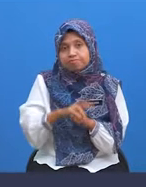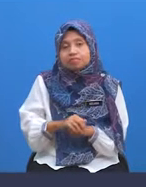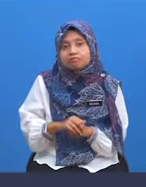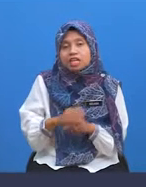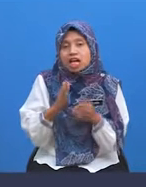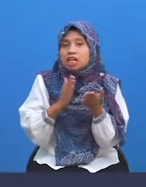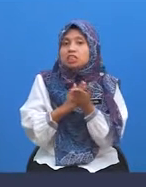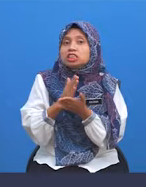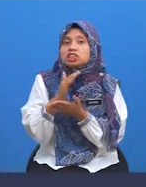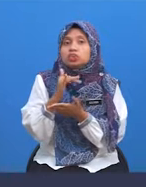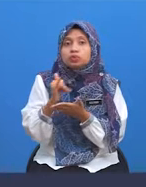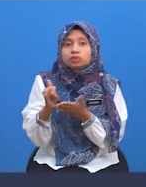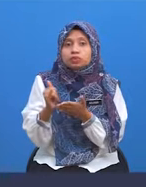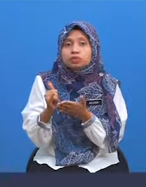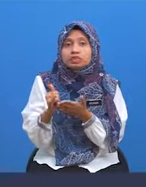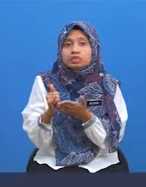Seterusnya,